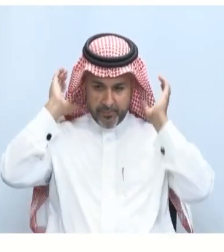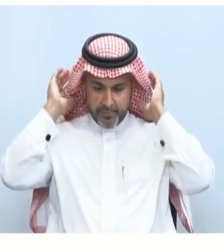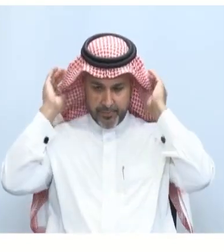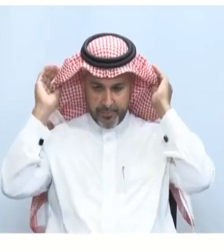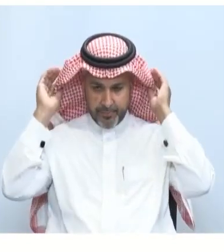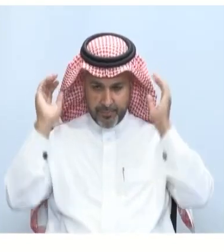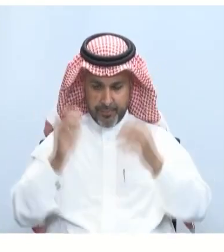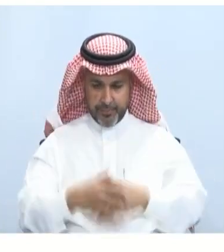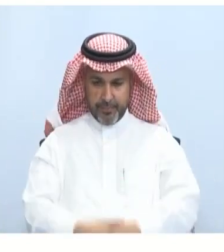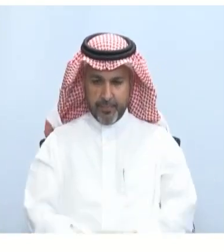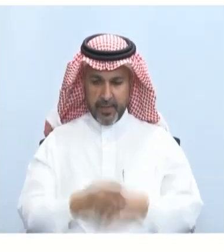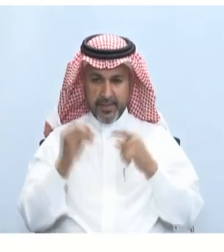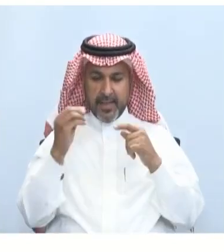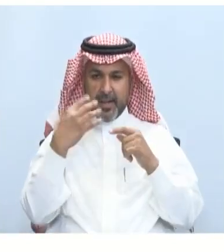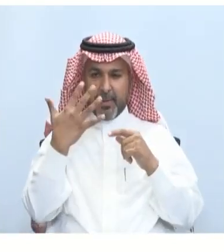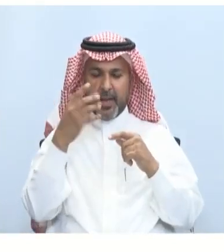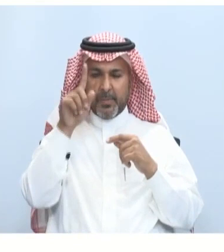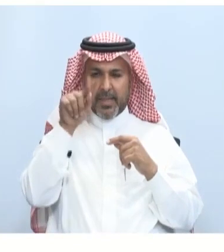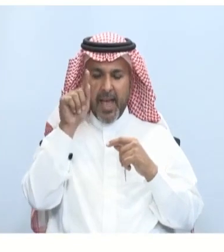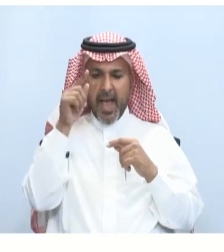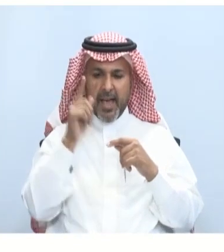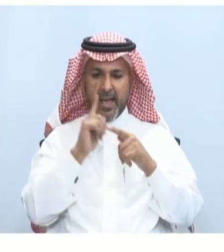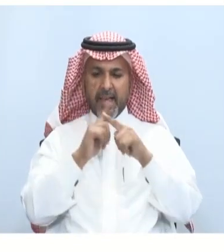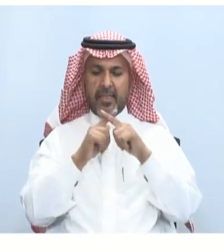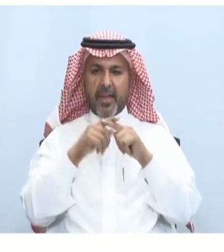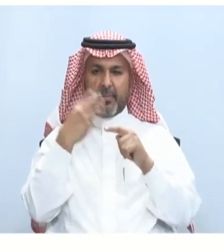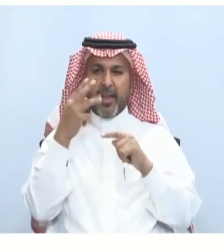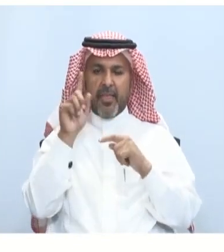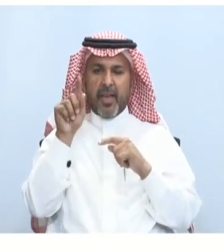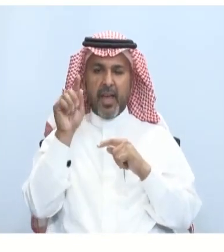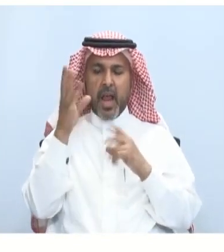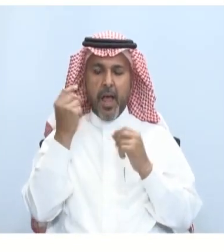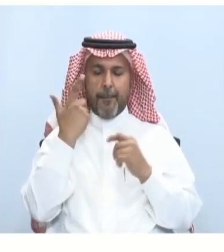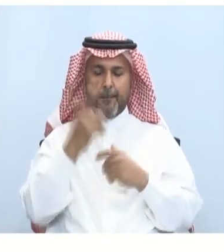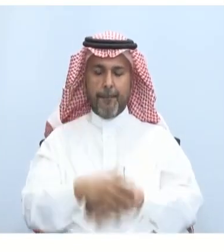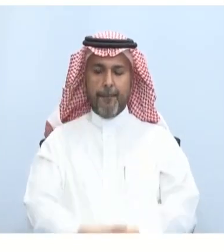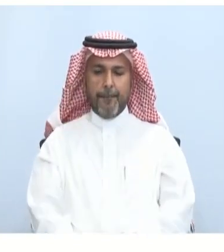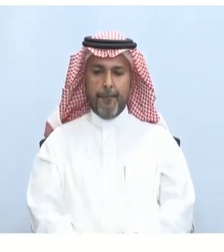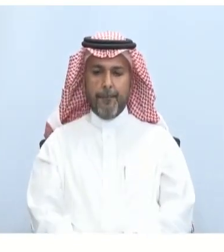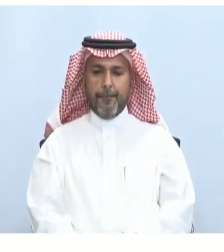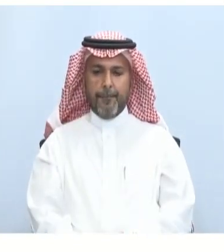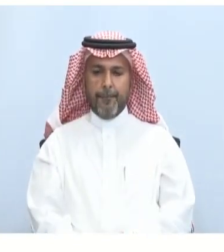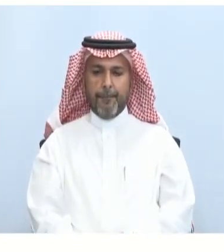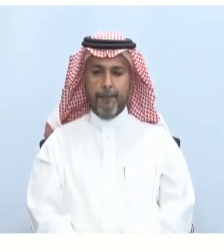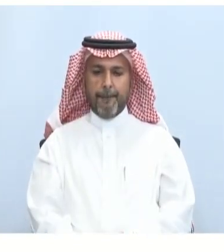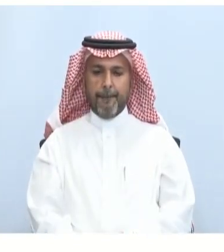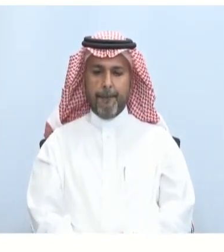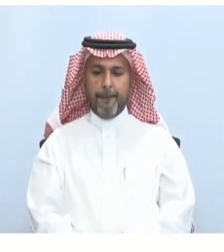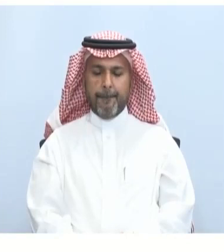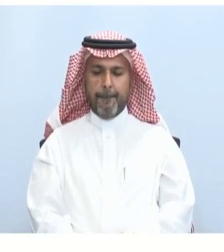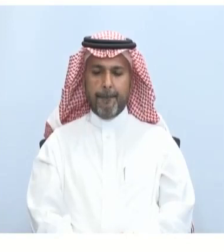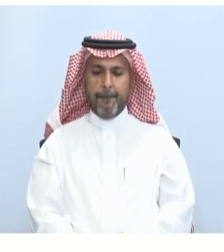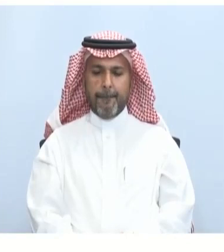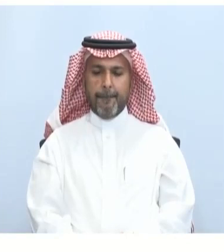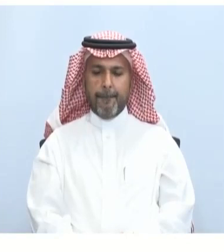لما يكون عندي سالب خمسه اي مضروبه في ثلاثه اي مثل الاعداد الحقيقيه الان لما اجي اضرب مثلا خمسه